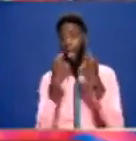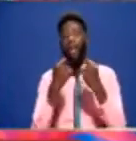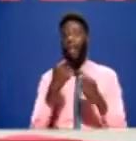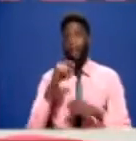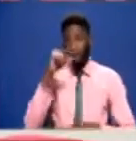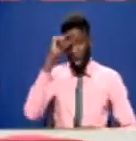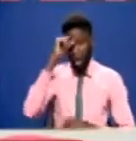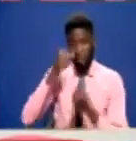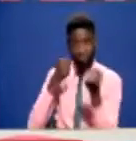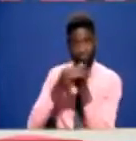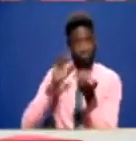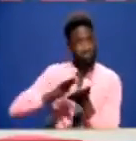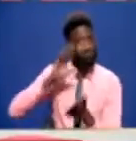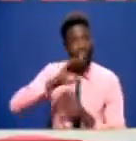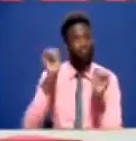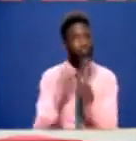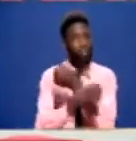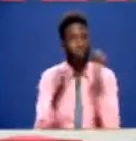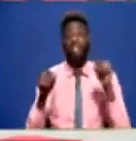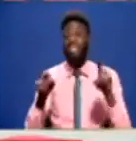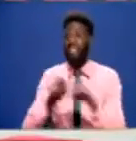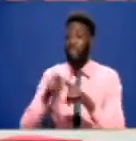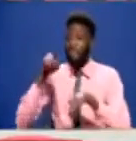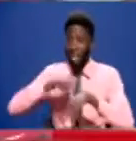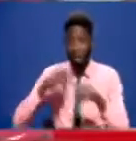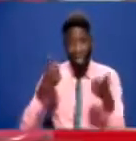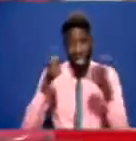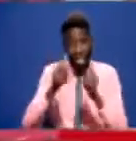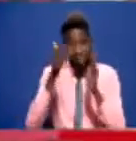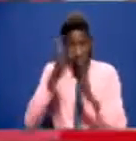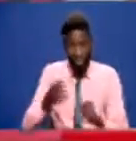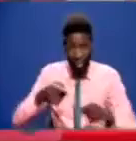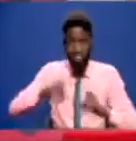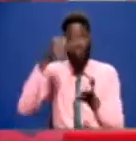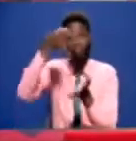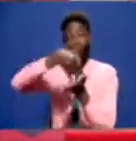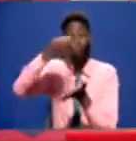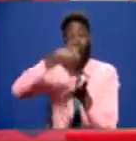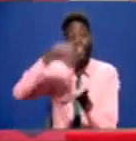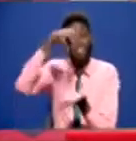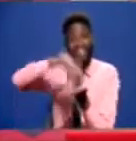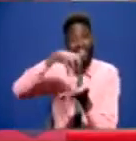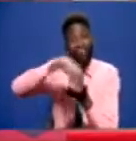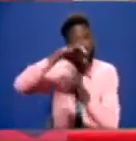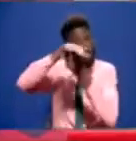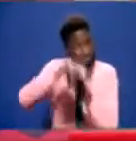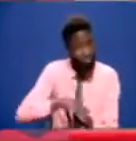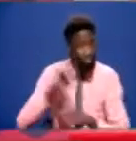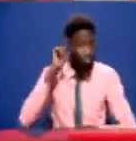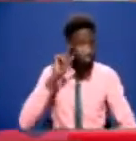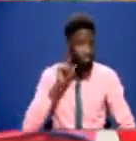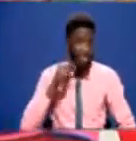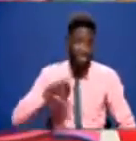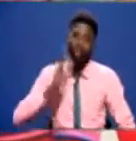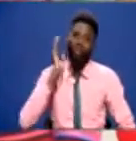serikali. Wakati huo huo, yeyote atakayohusishwa na kesi yoyote atafurushwa kutoka shirikisho